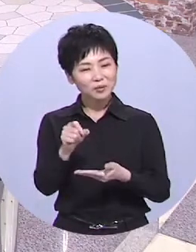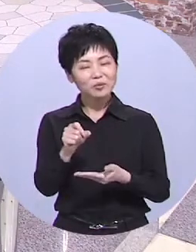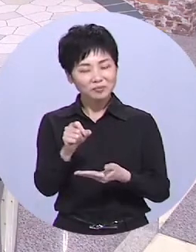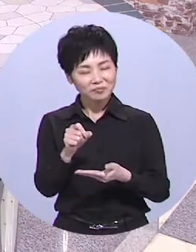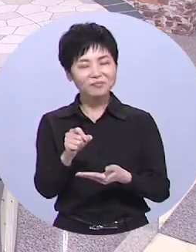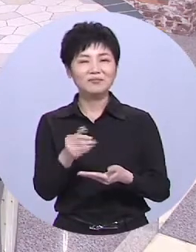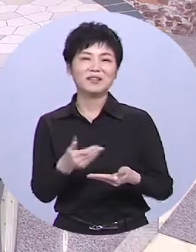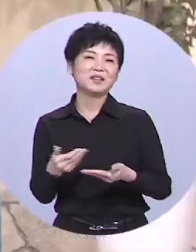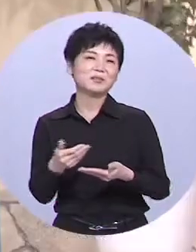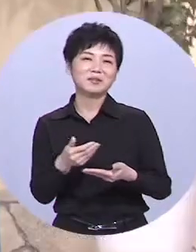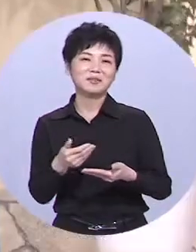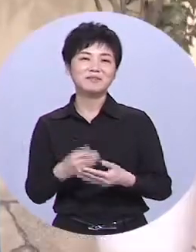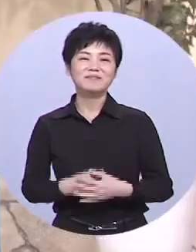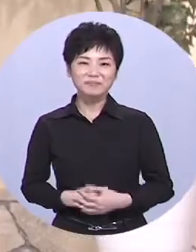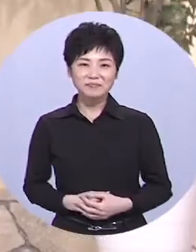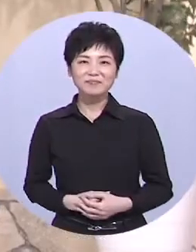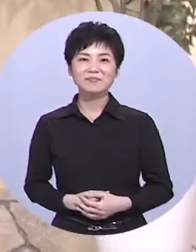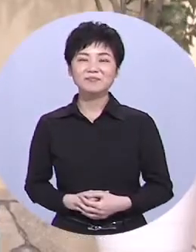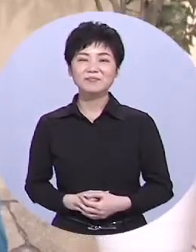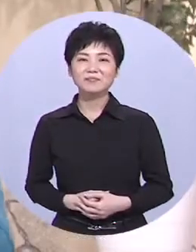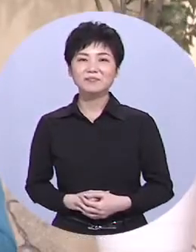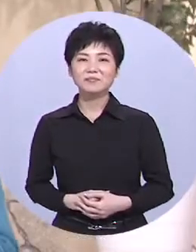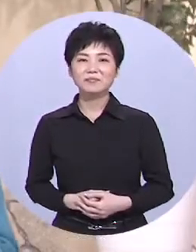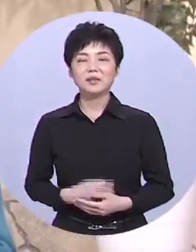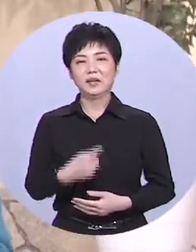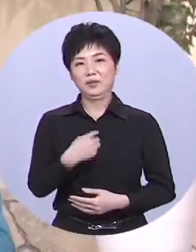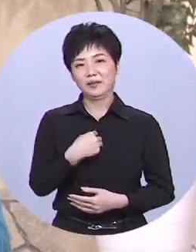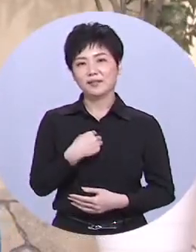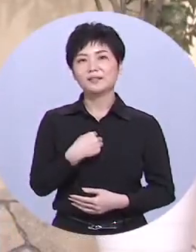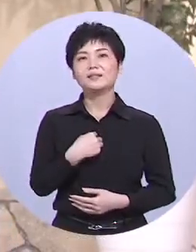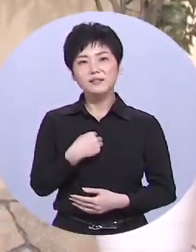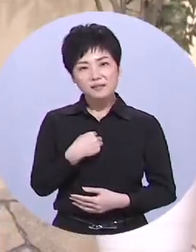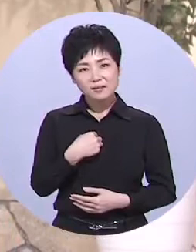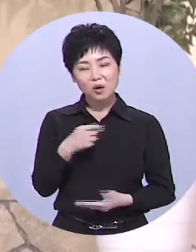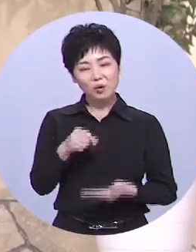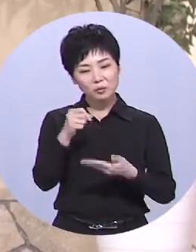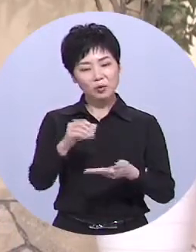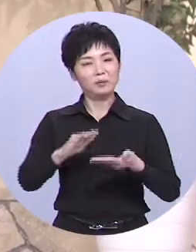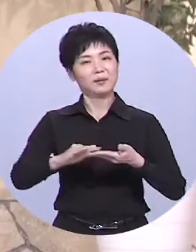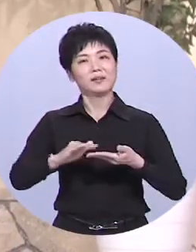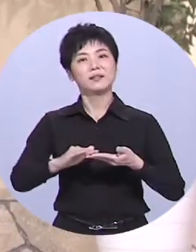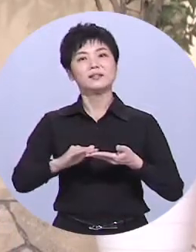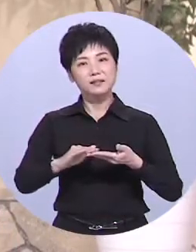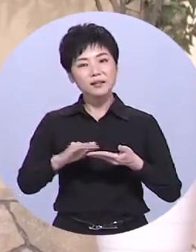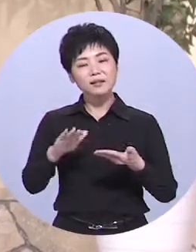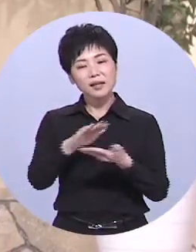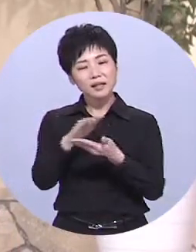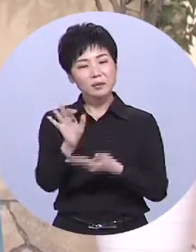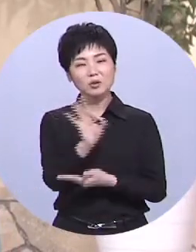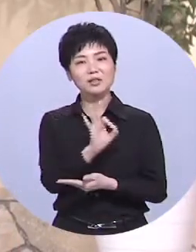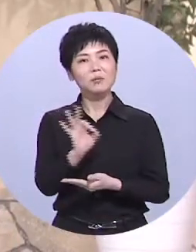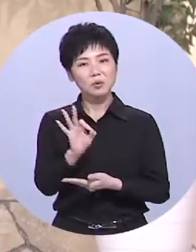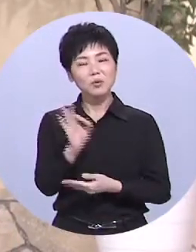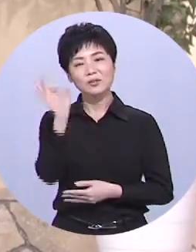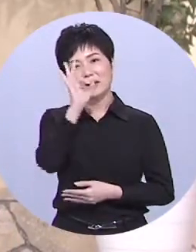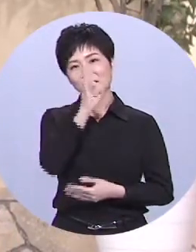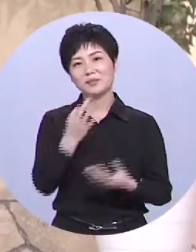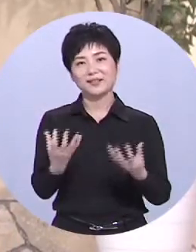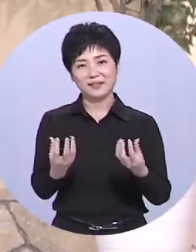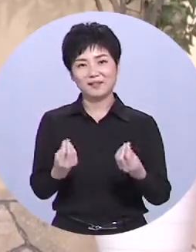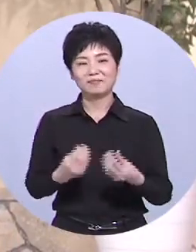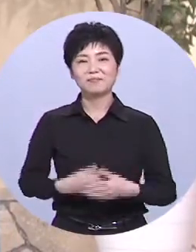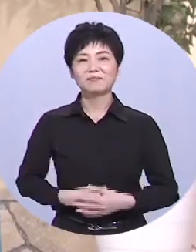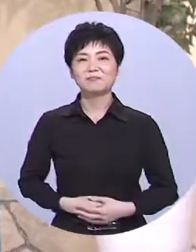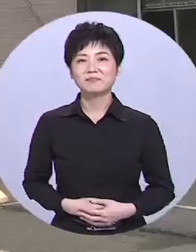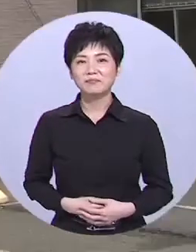ので悩むんですよね。 そうですよね。そこで私がですね、はい、贈り物にぴったりな埼玉の一品を探してきました。